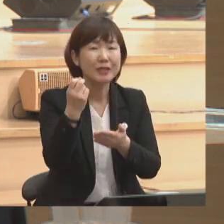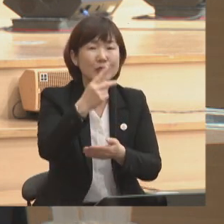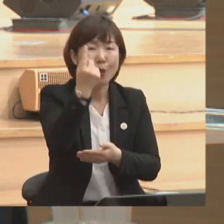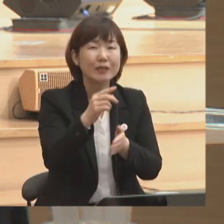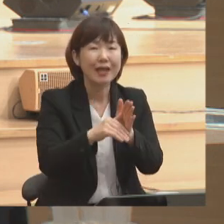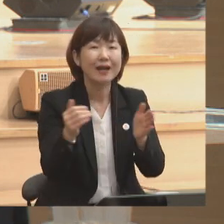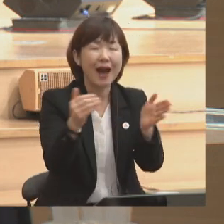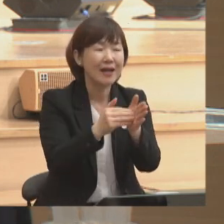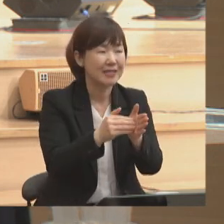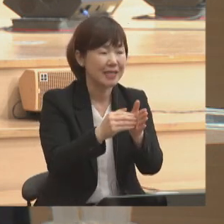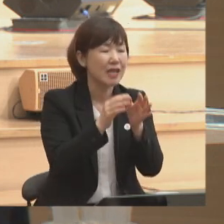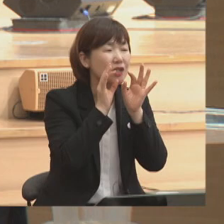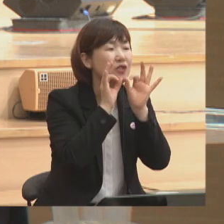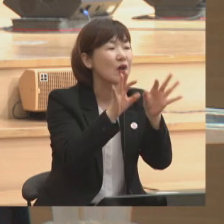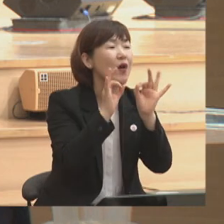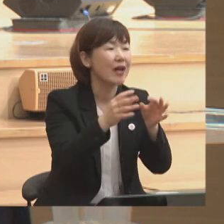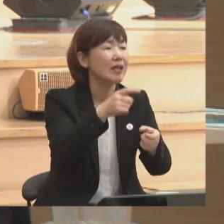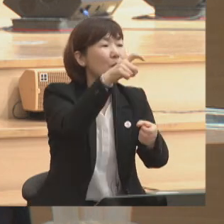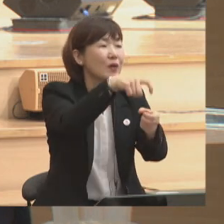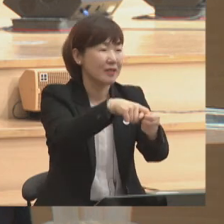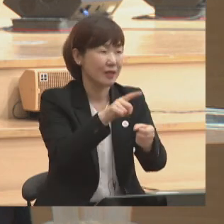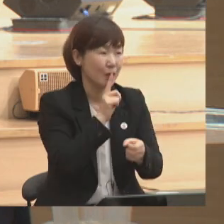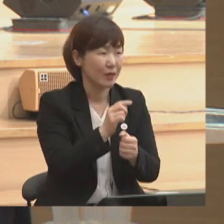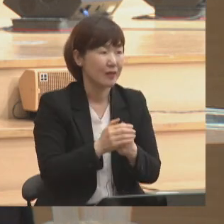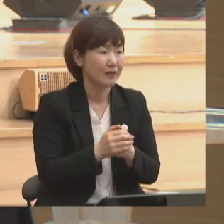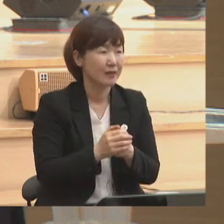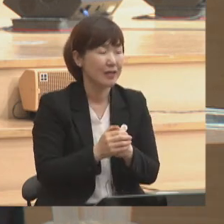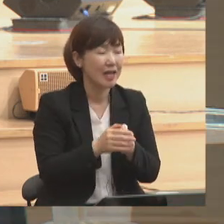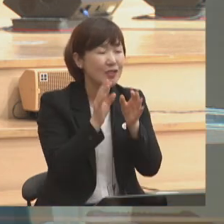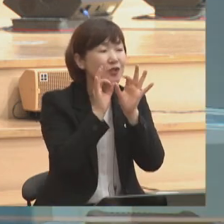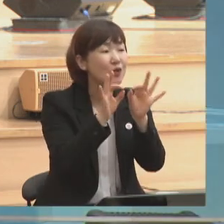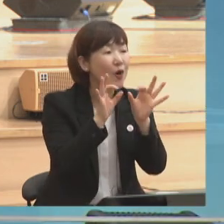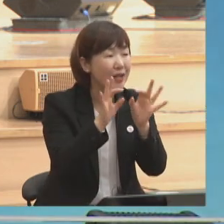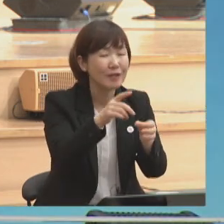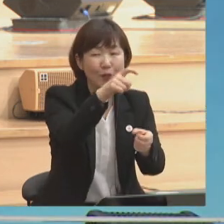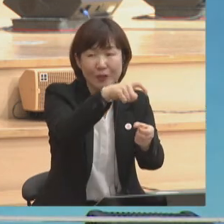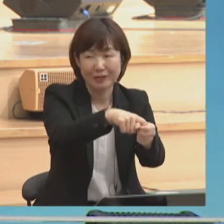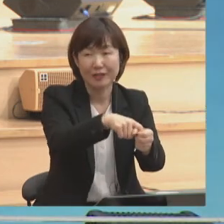것이니라? 전하는 것이니라. 아멘. 전하는 것이니라.